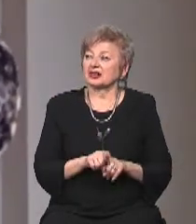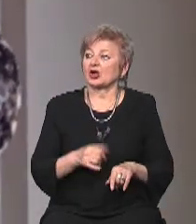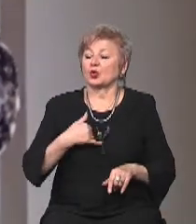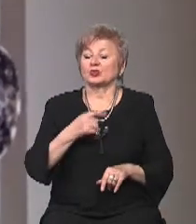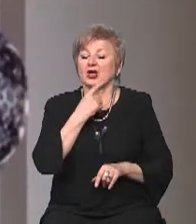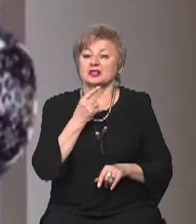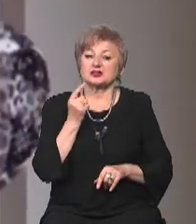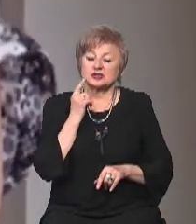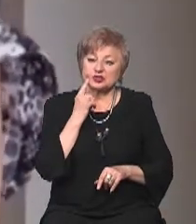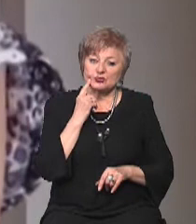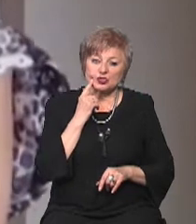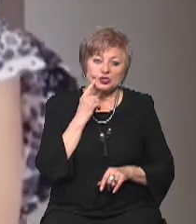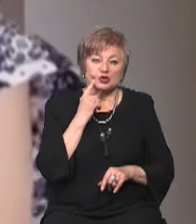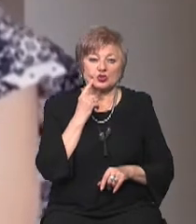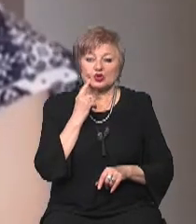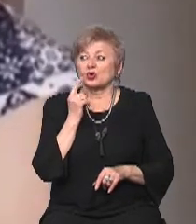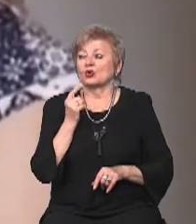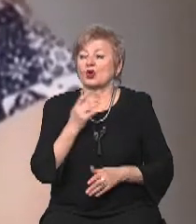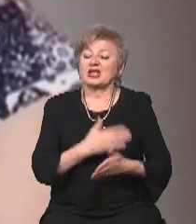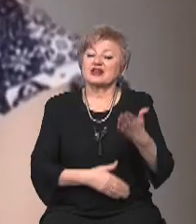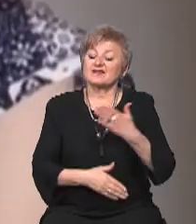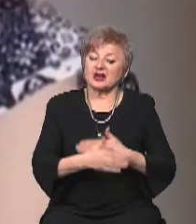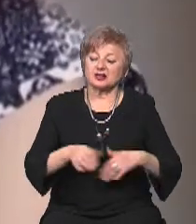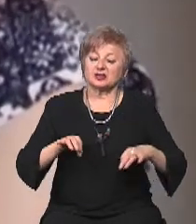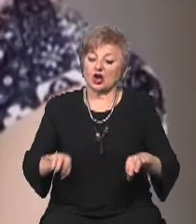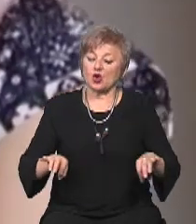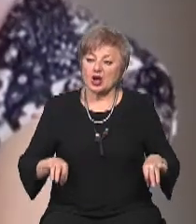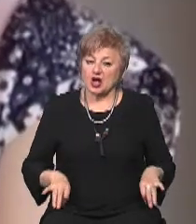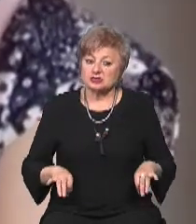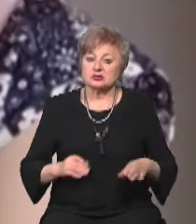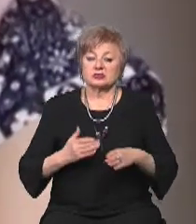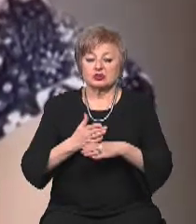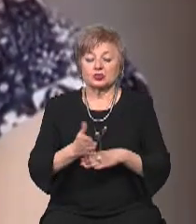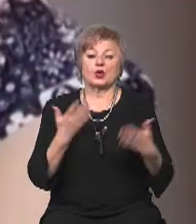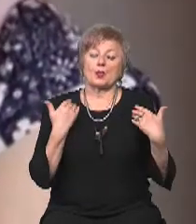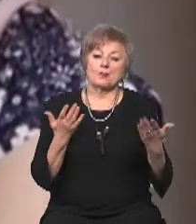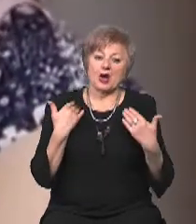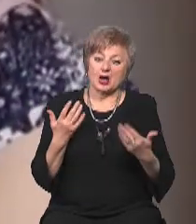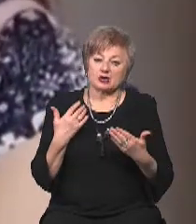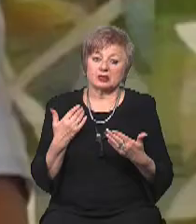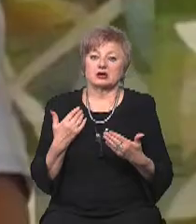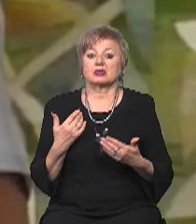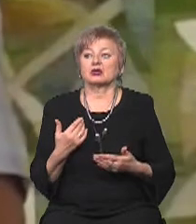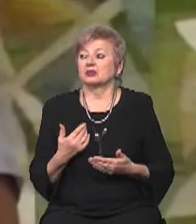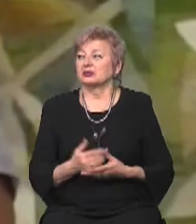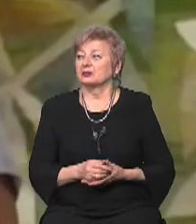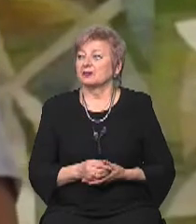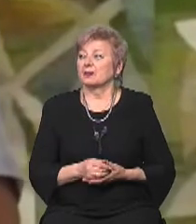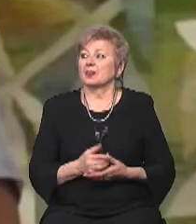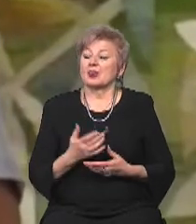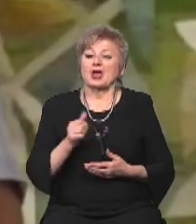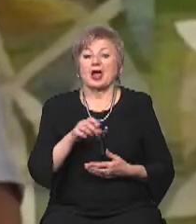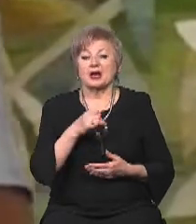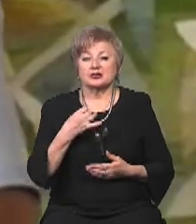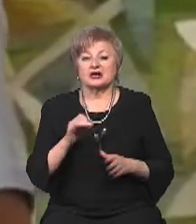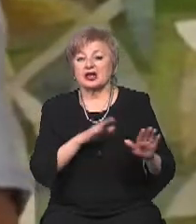багато людей з інвалідністю з колясками відвідує парк та з велосипедами. Парамедик Андрій